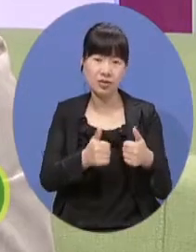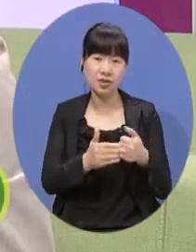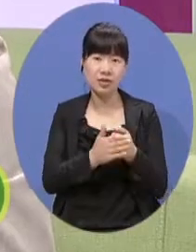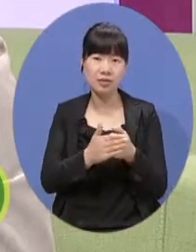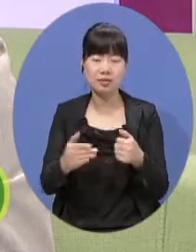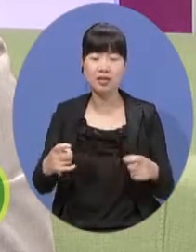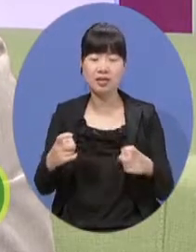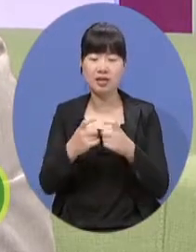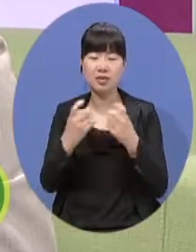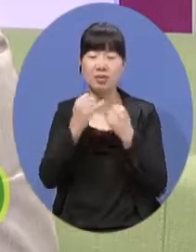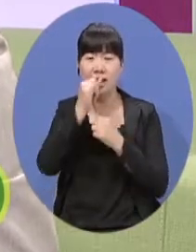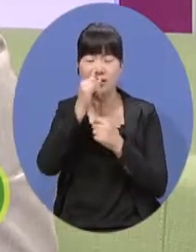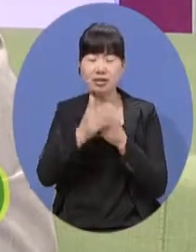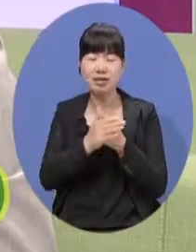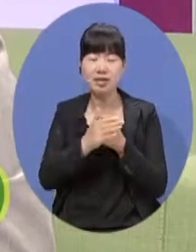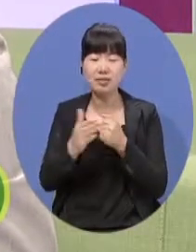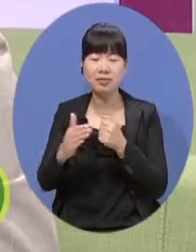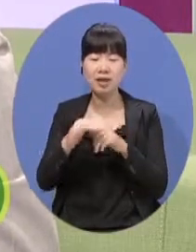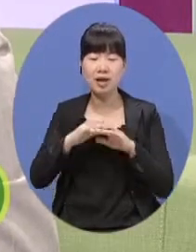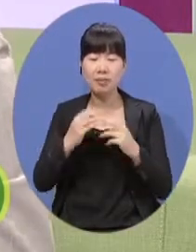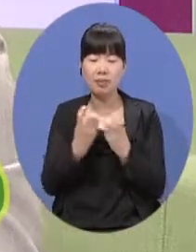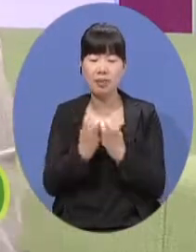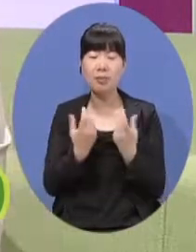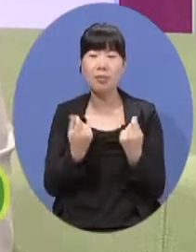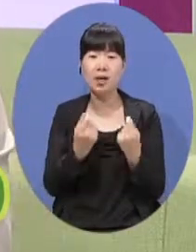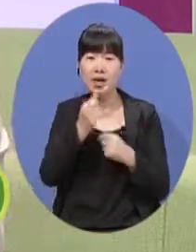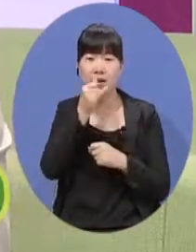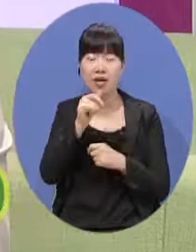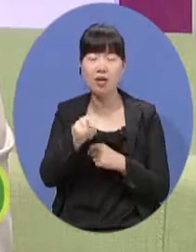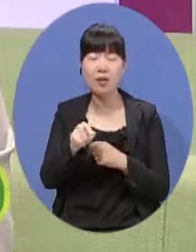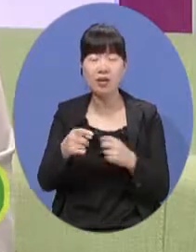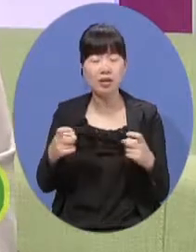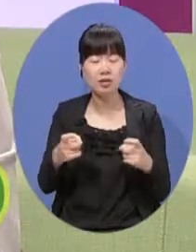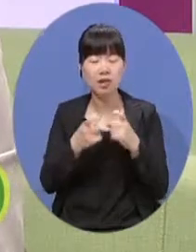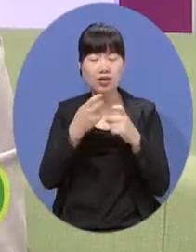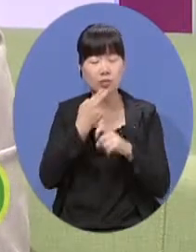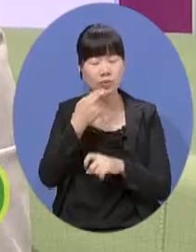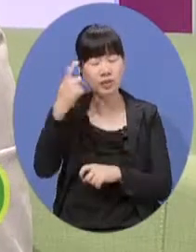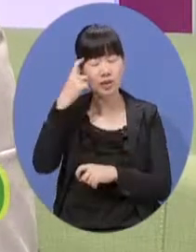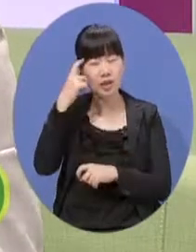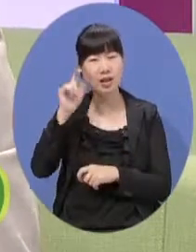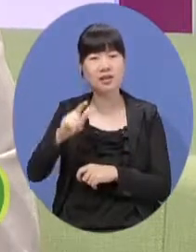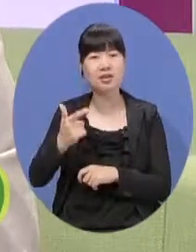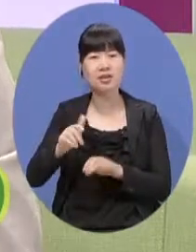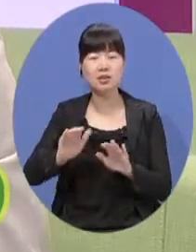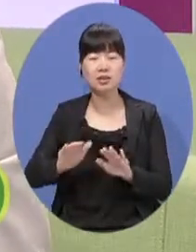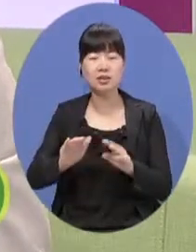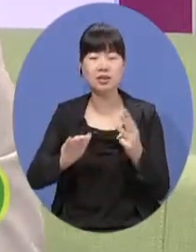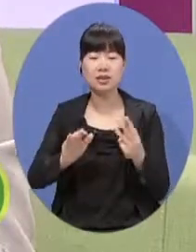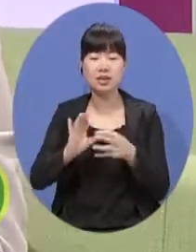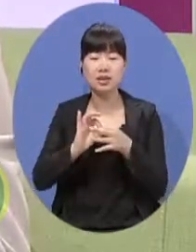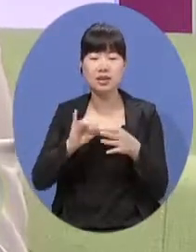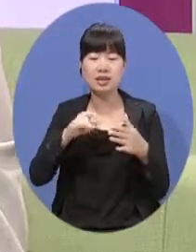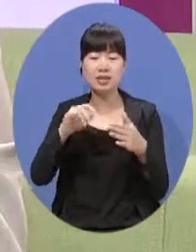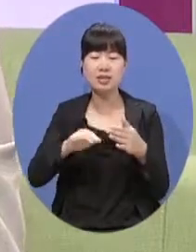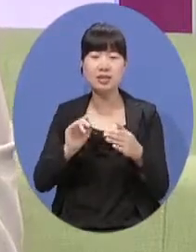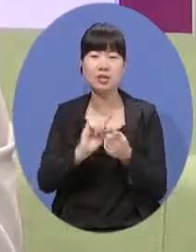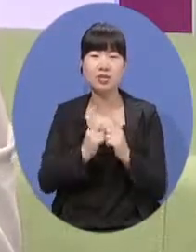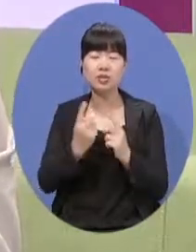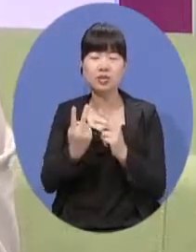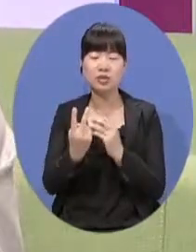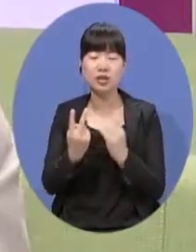다투는 경우가 많기 때문에 해법에서도 마찬가지. 얘네 둘이 어떻게 안 다툴까가 아니라 이 삼각관계에서